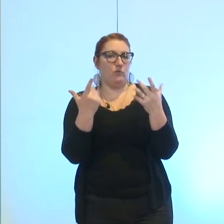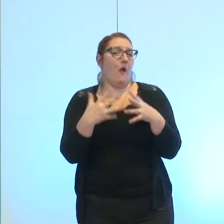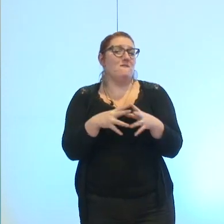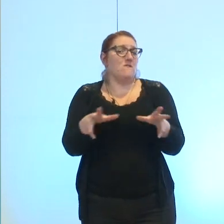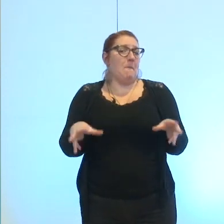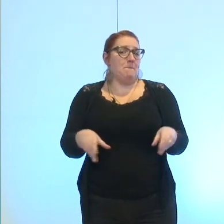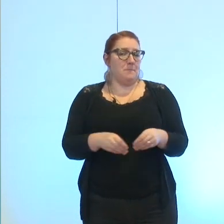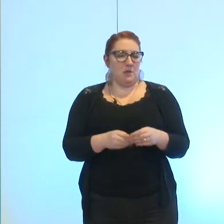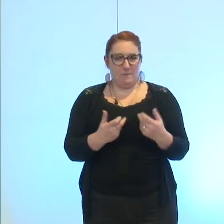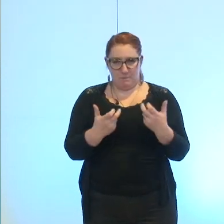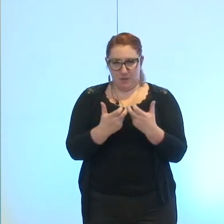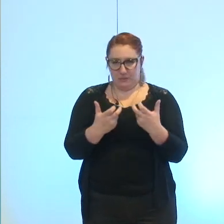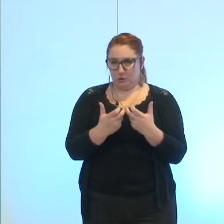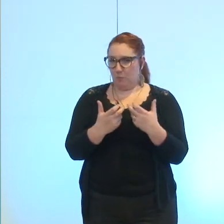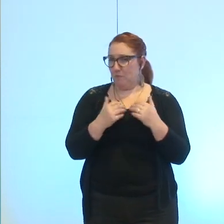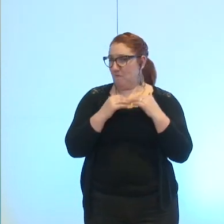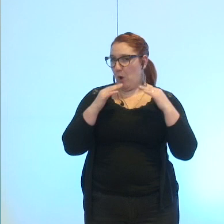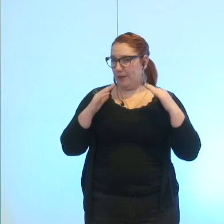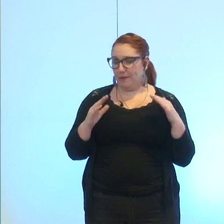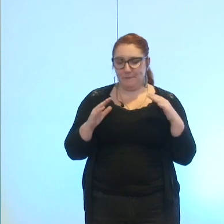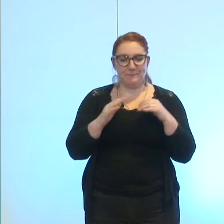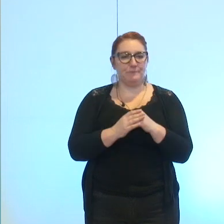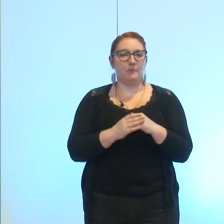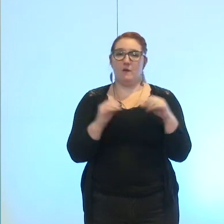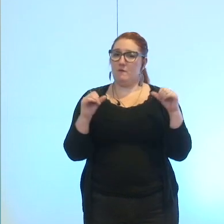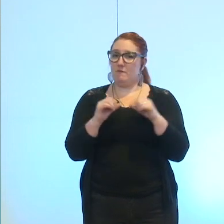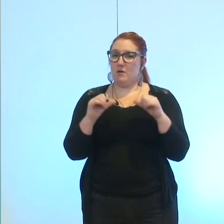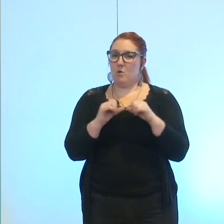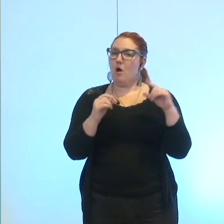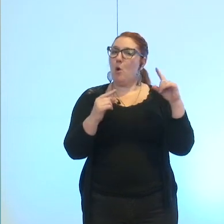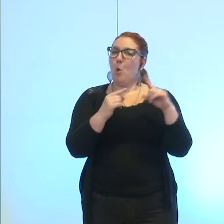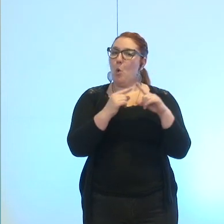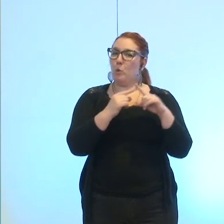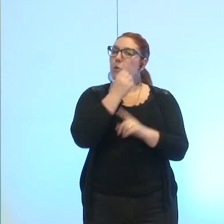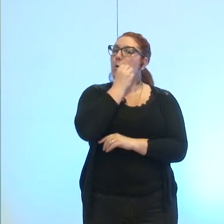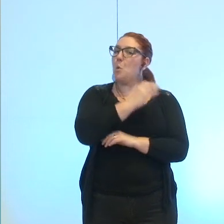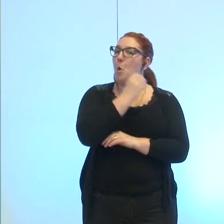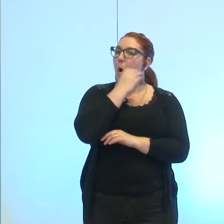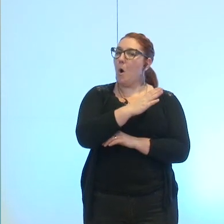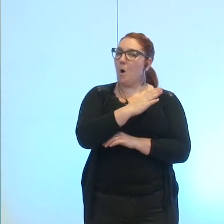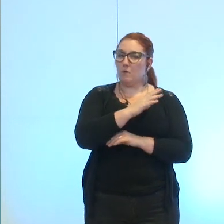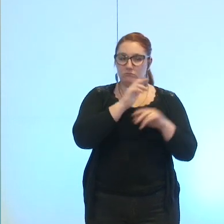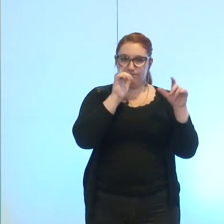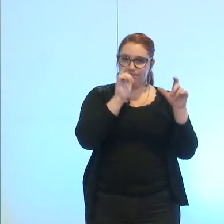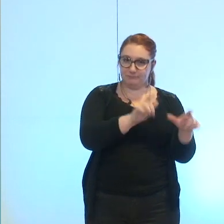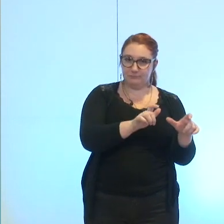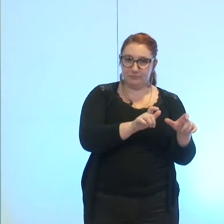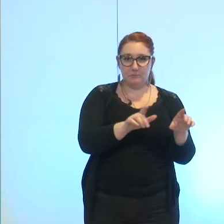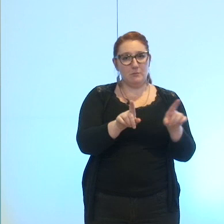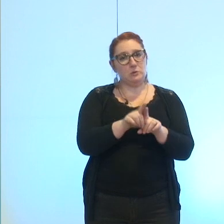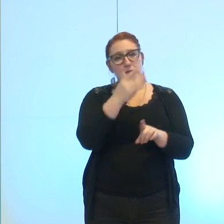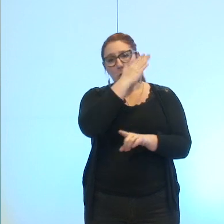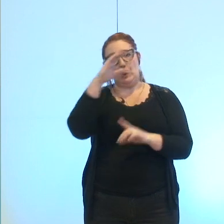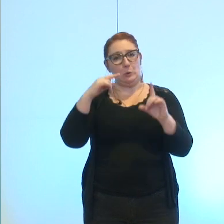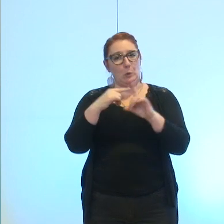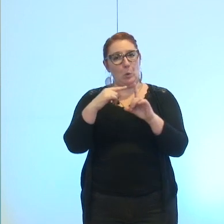ménage on regarderait son compte courant mais aussi tous ces autres comptes